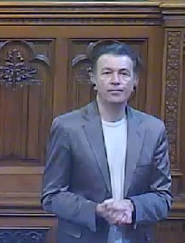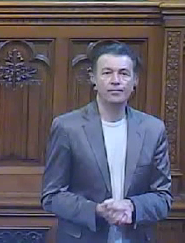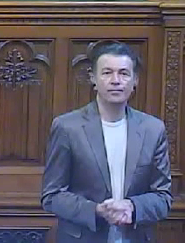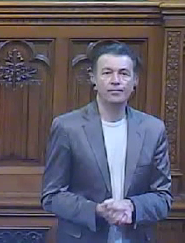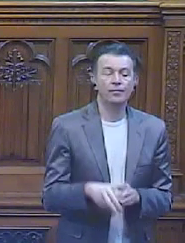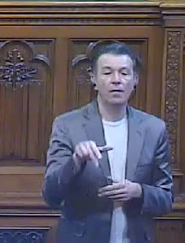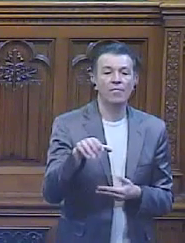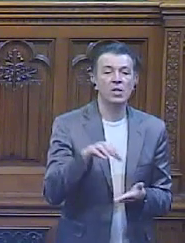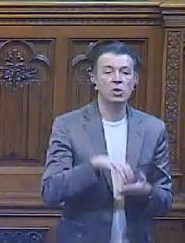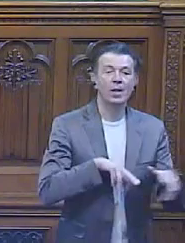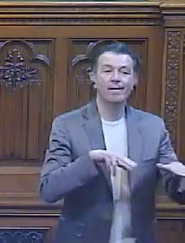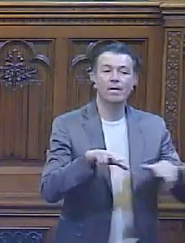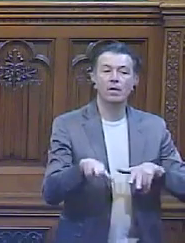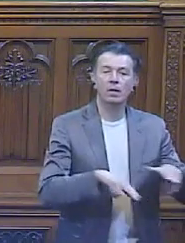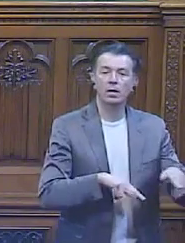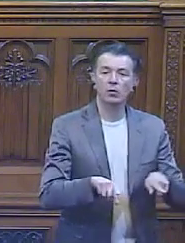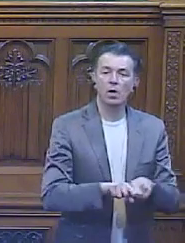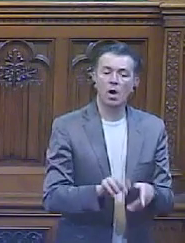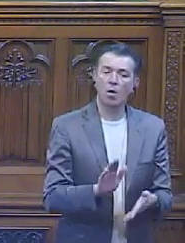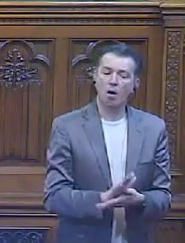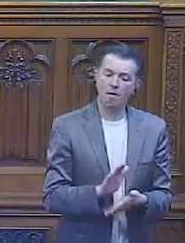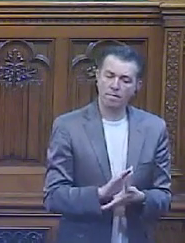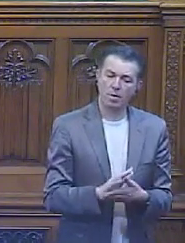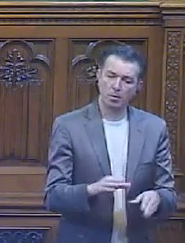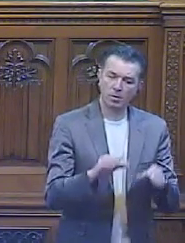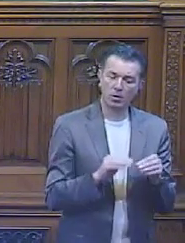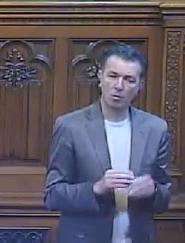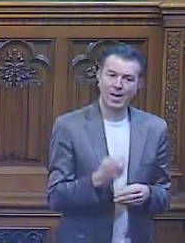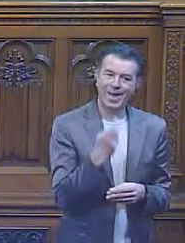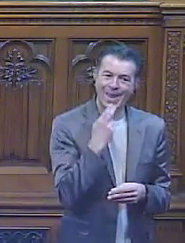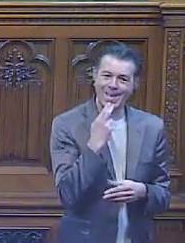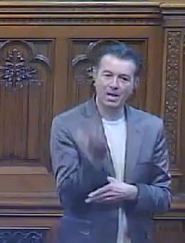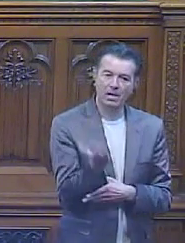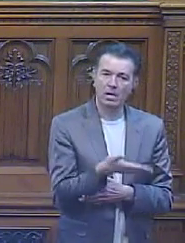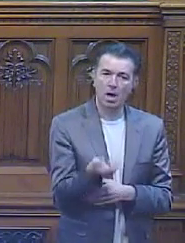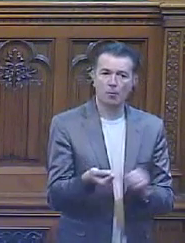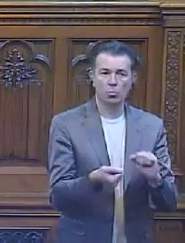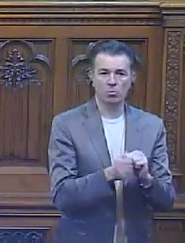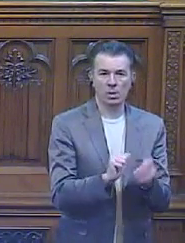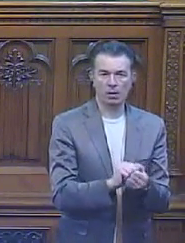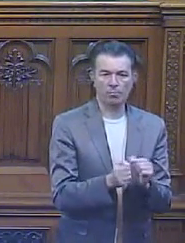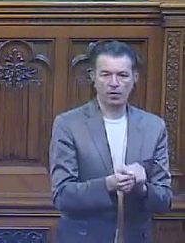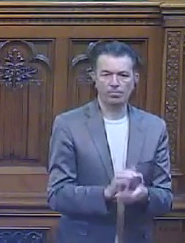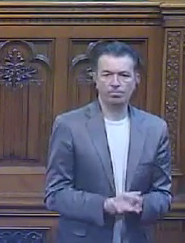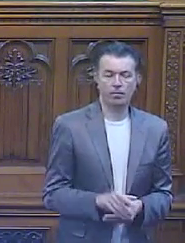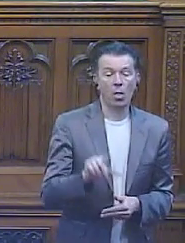Die Wiener Stadtregierung hat es sich auch zur Aufgabe gemacht, die Energiearmut zu bekämpfen.